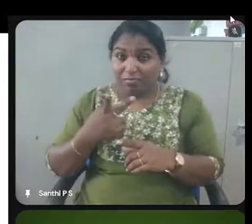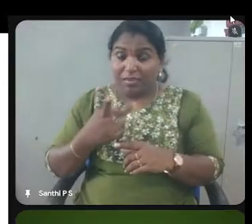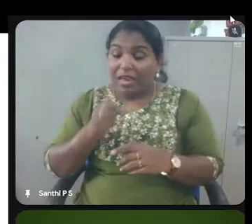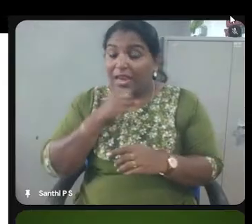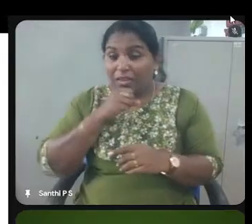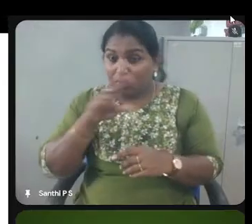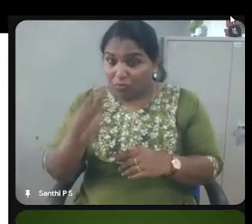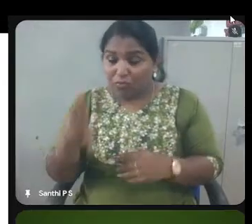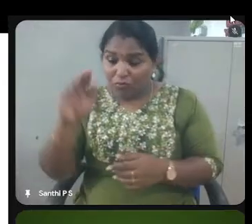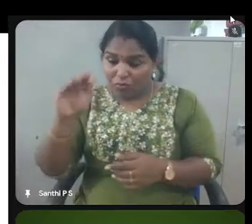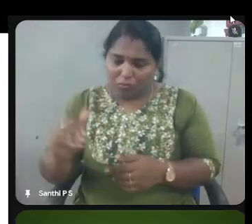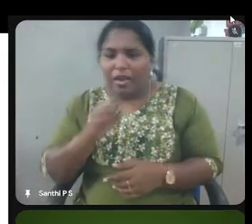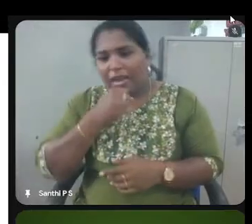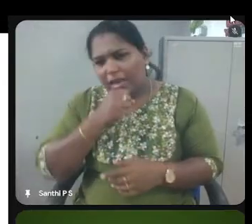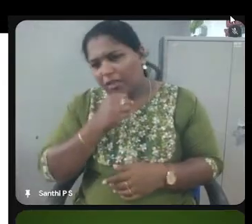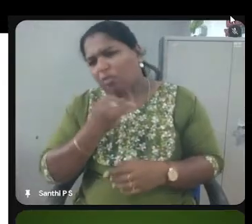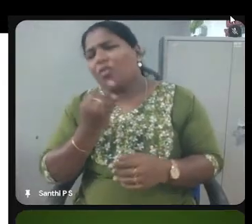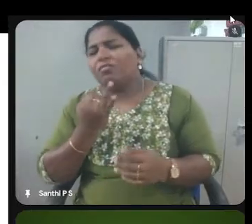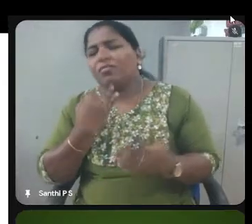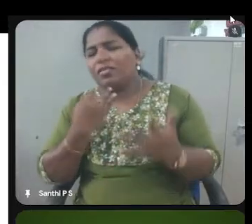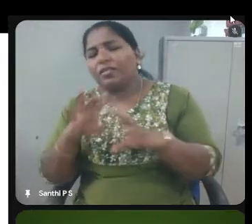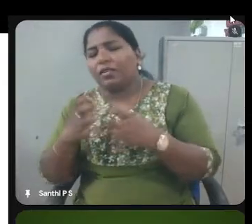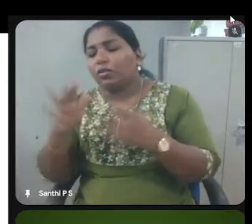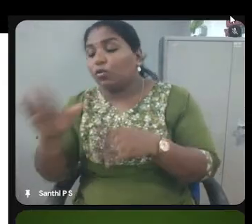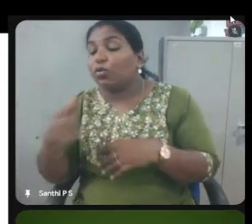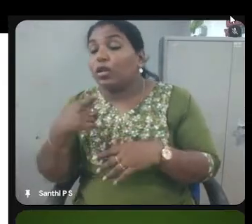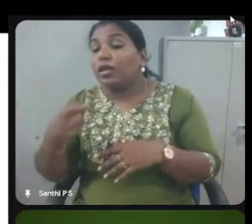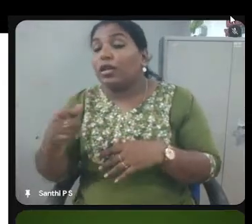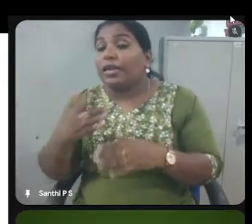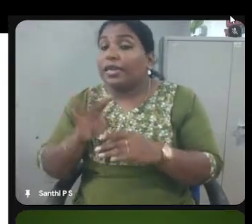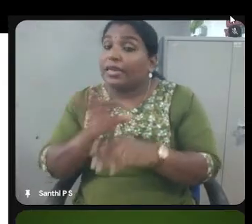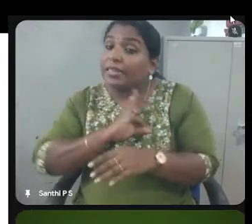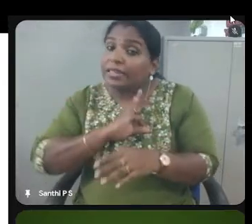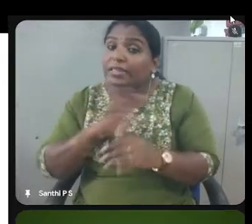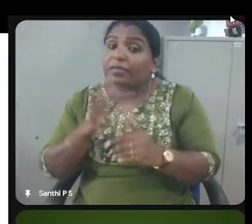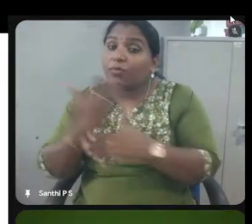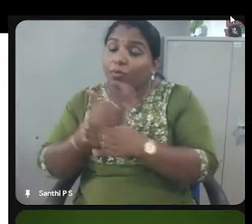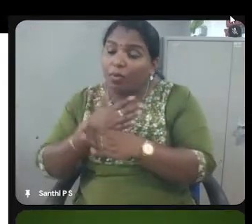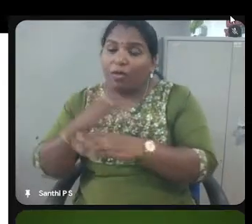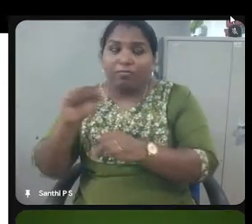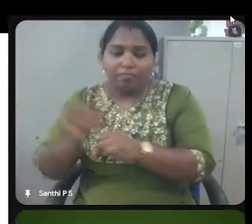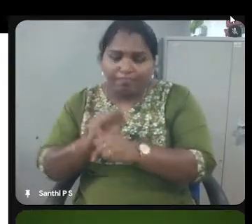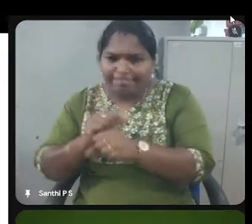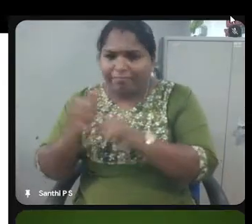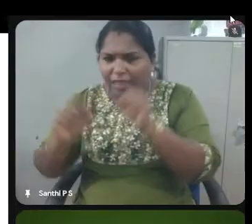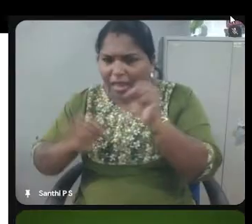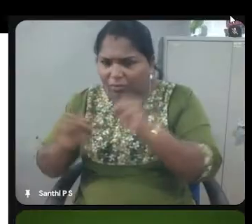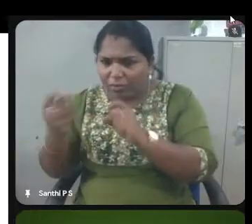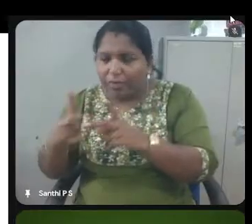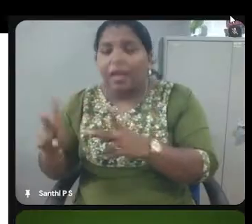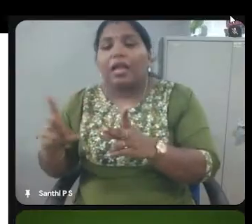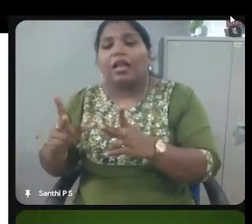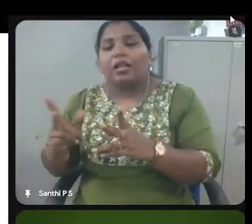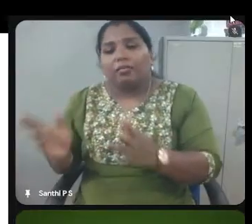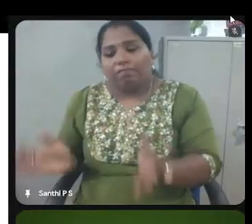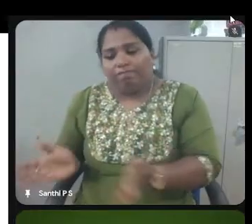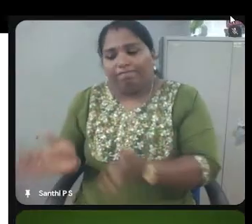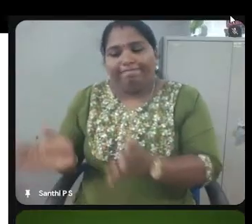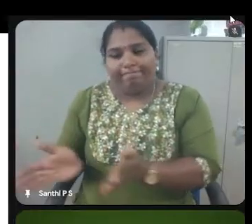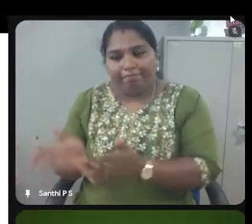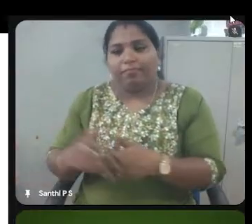ശ്രമിക്കണം. അതാണ് ഏറ്റവും അത്യാവശ്യമായ കാര്യം. ഹലോ ഹലോ ഹലോ,